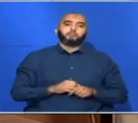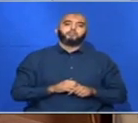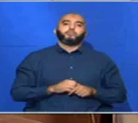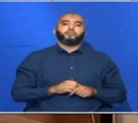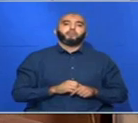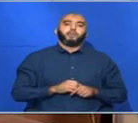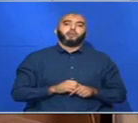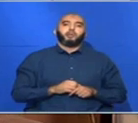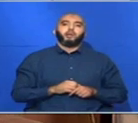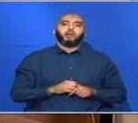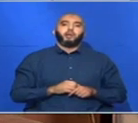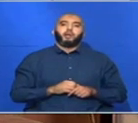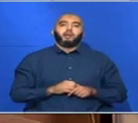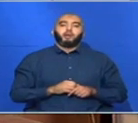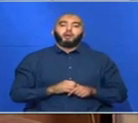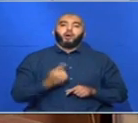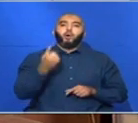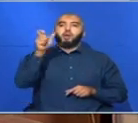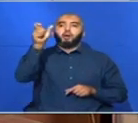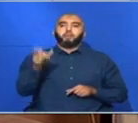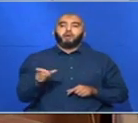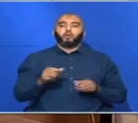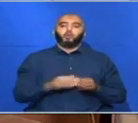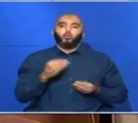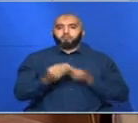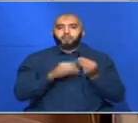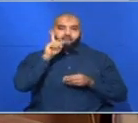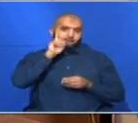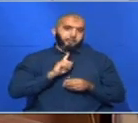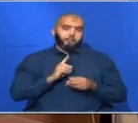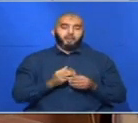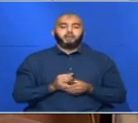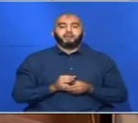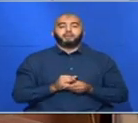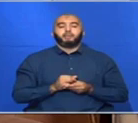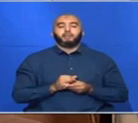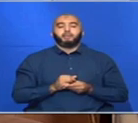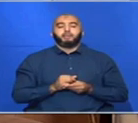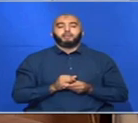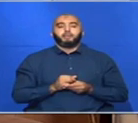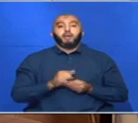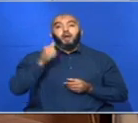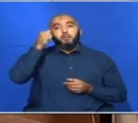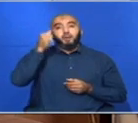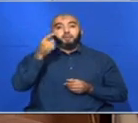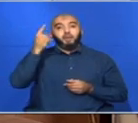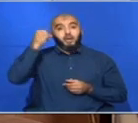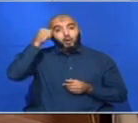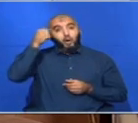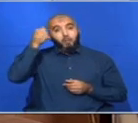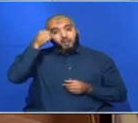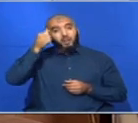خالي ذكر الله عز وجل اي علم بان له رب يراقبه